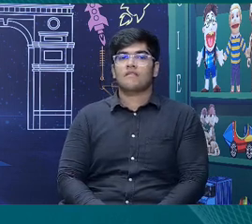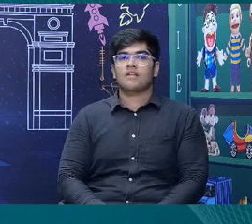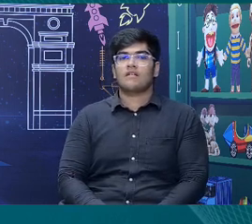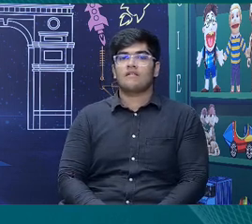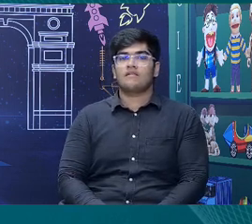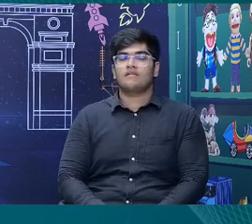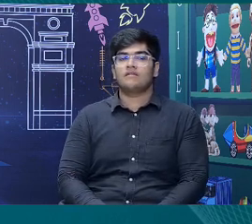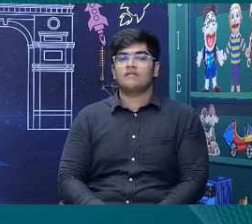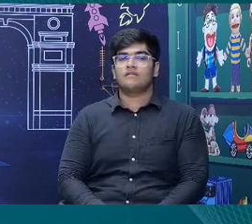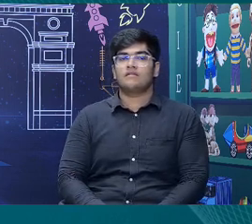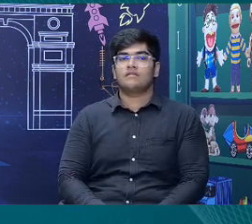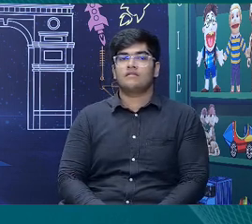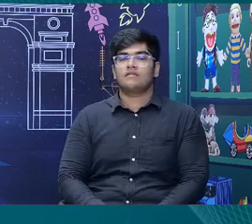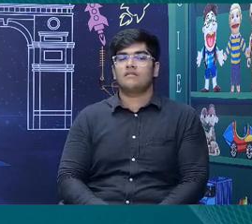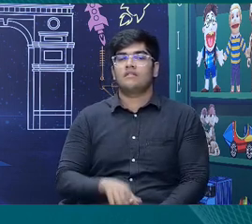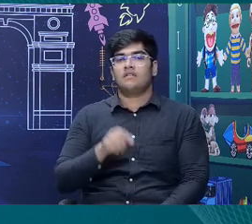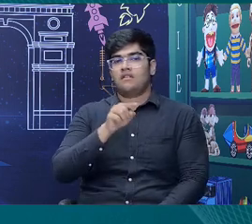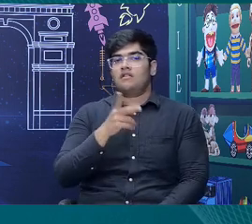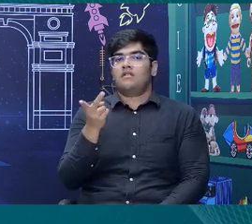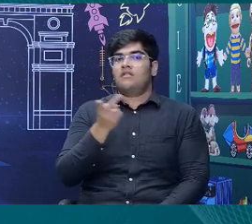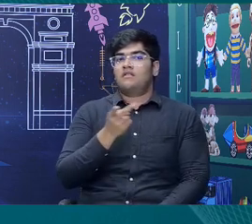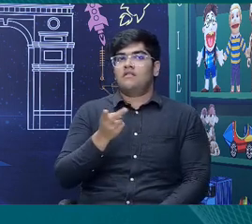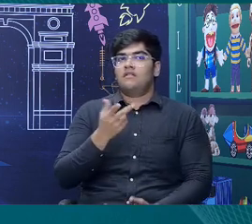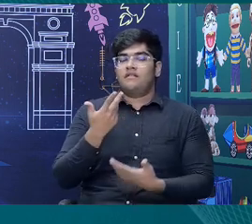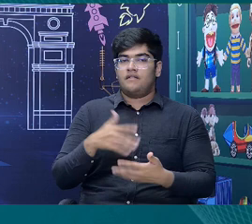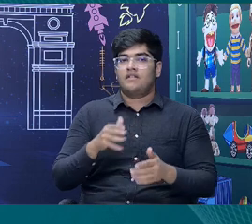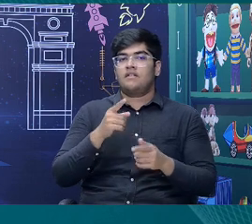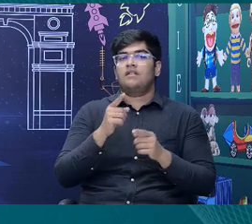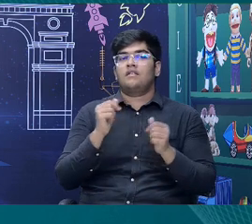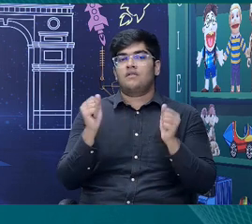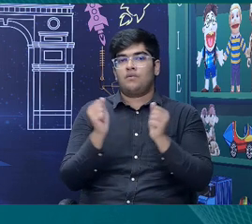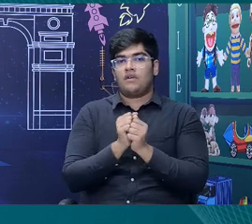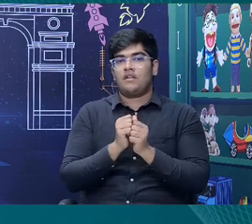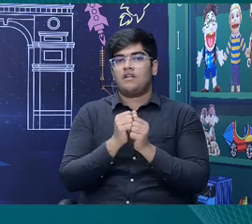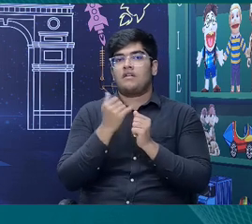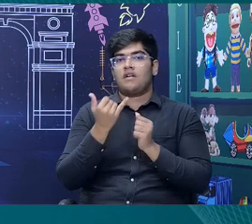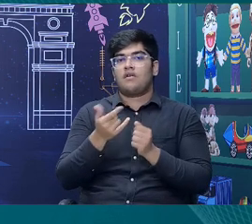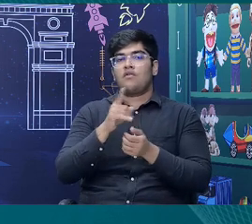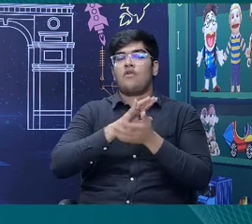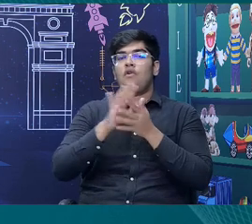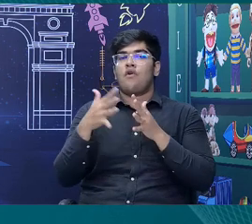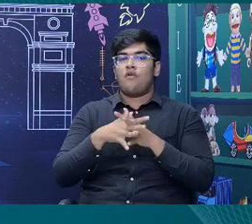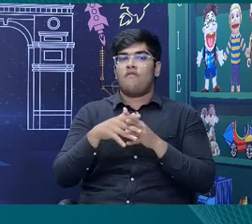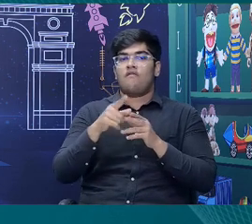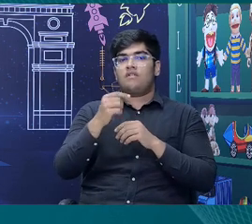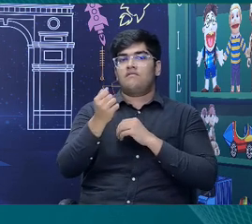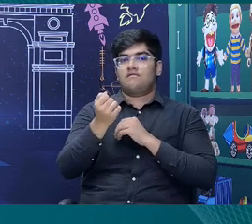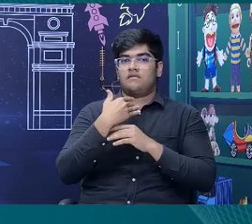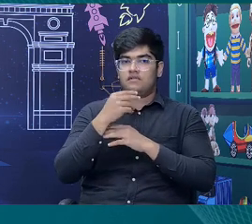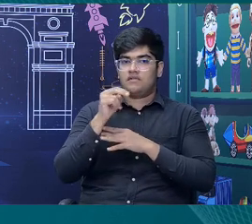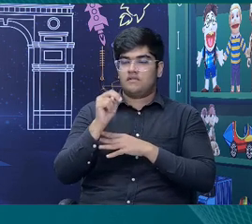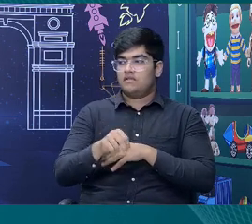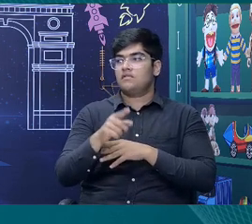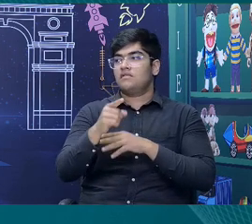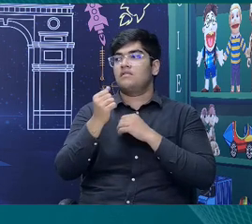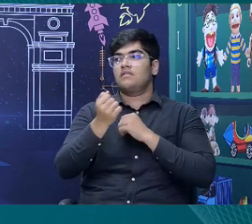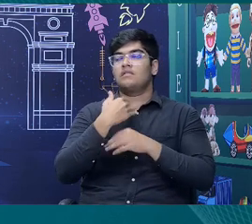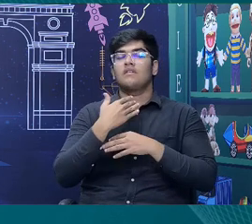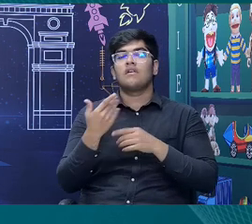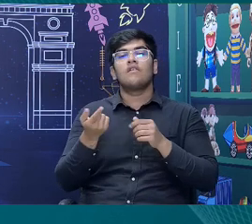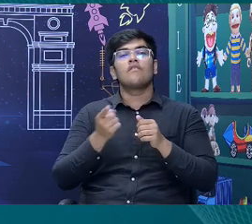है और यह आपका होमवर्क है लेकिन इसके साथ ही आपको अपना होमवर्क सबमिट भी करना है तो हमारा एक